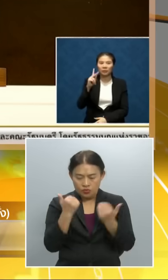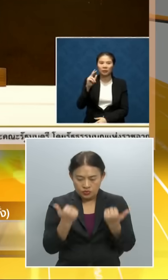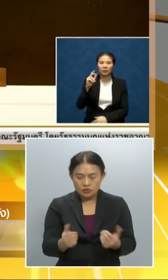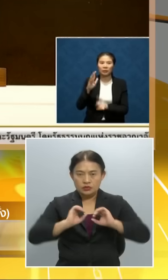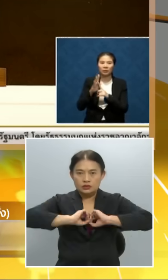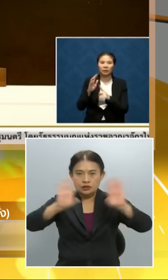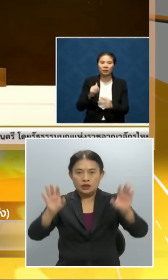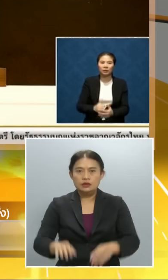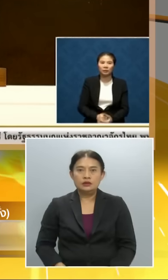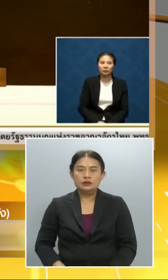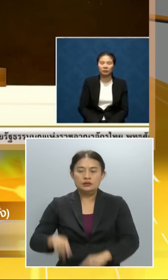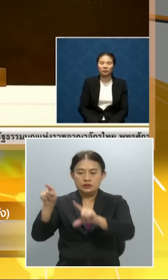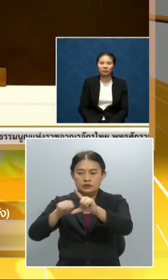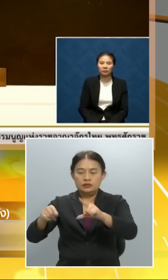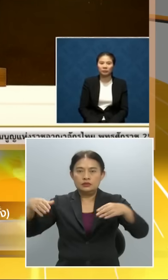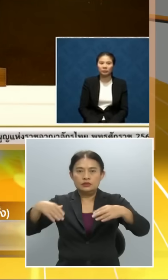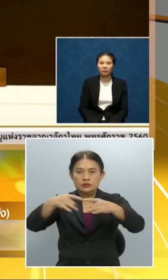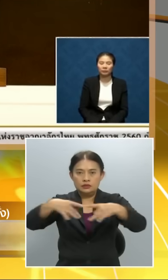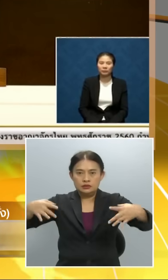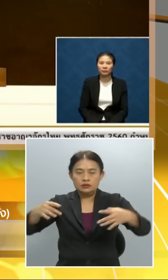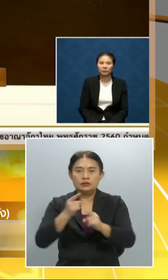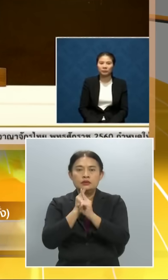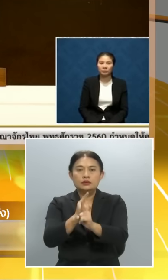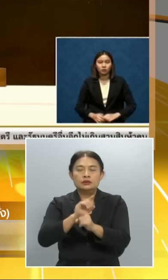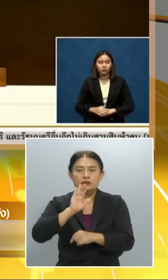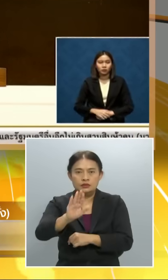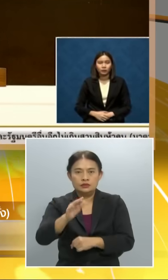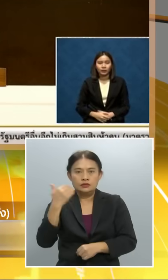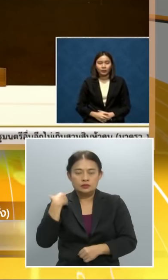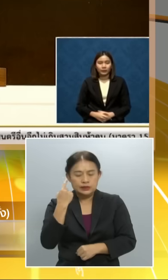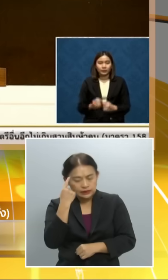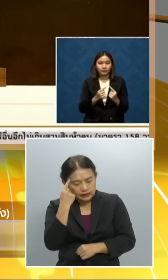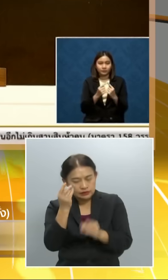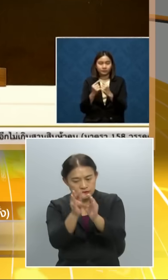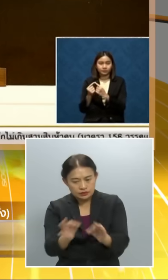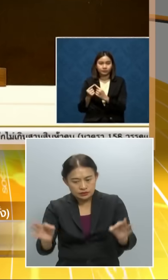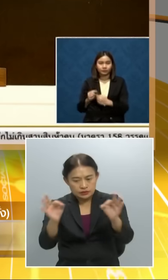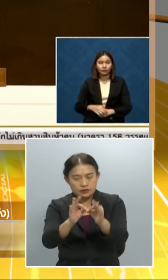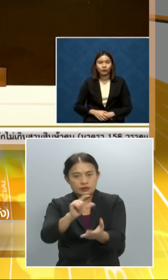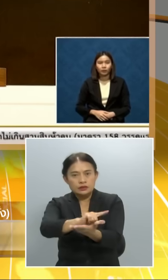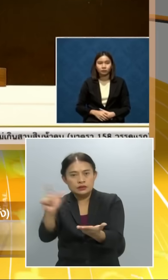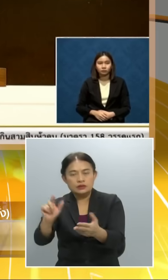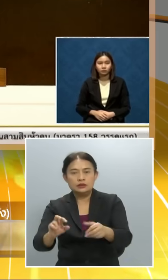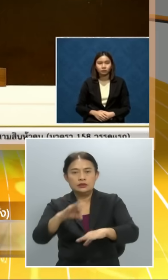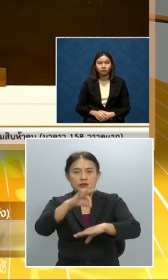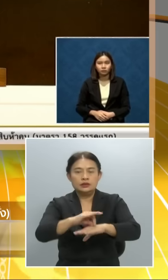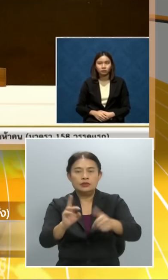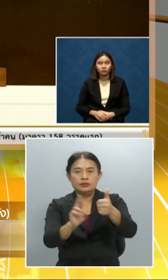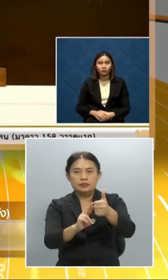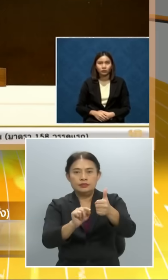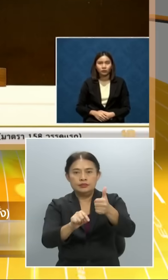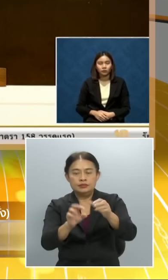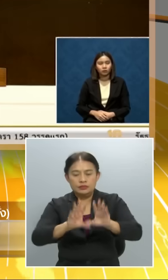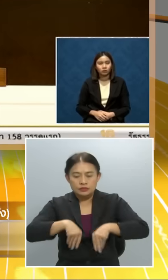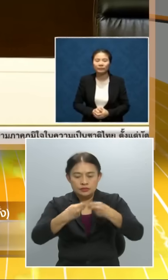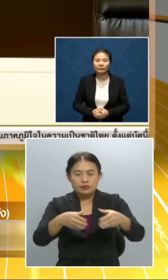แล้วพรรคก้าวไกลต้องไปเป็นฝ่ายค้านตามธรรมเนียมควรมีสำนึกลาออกจากตำแหน่งรองประธานสภาหลีกทางให้